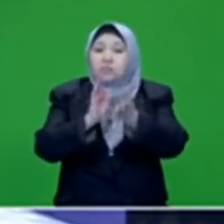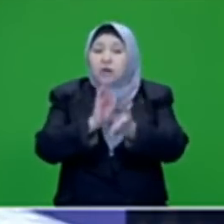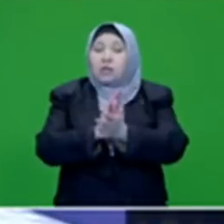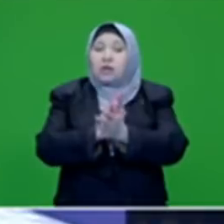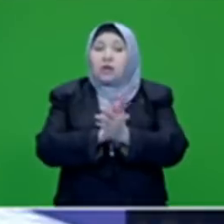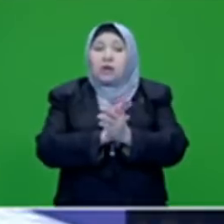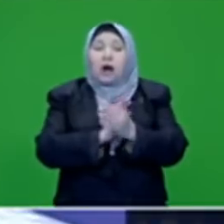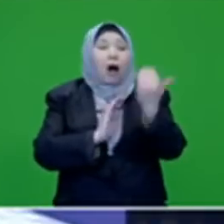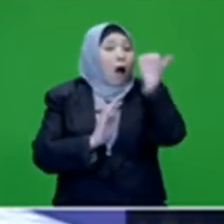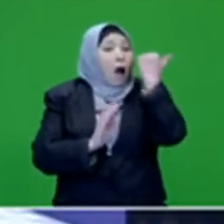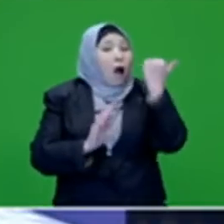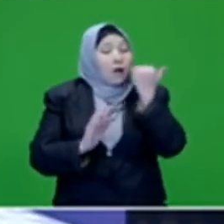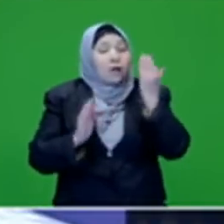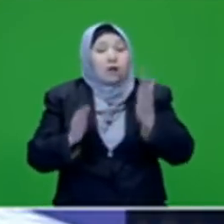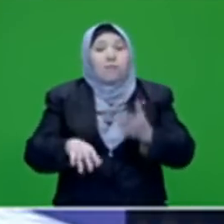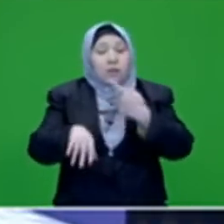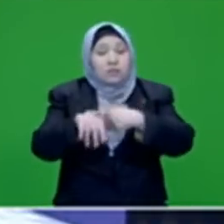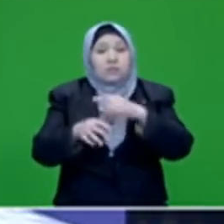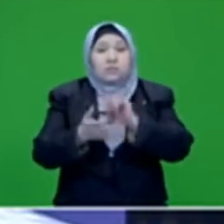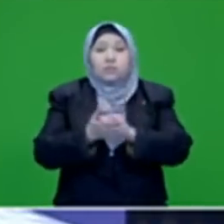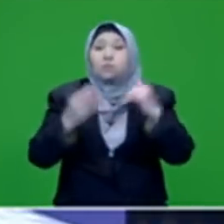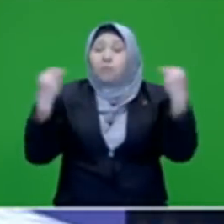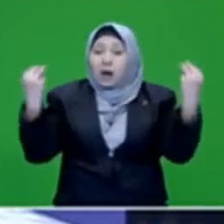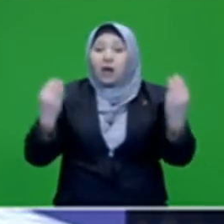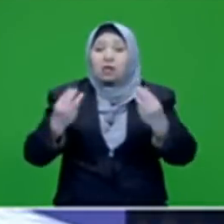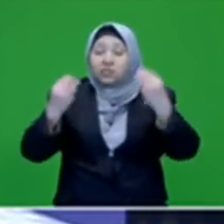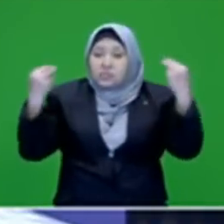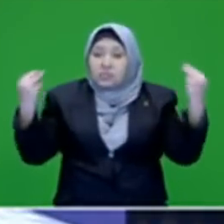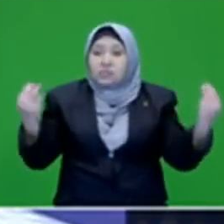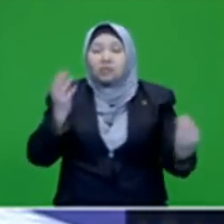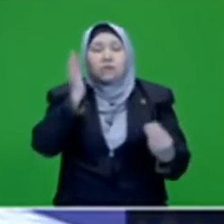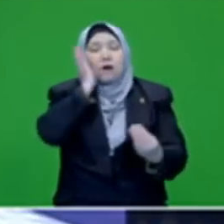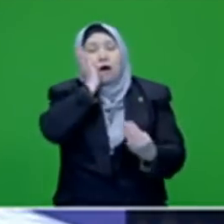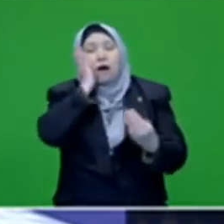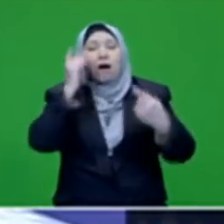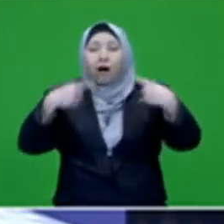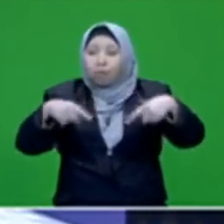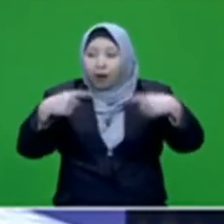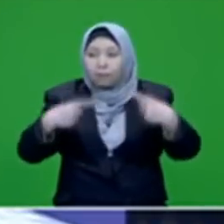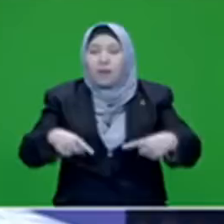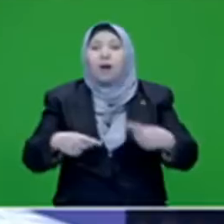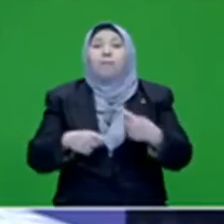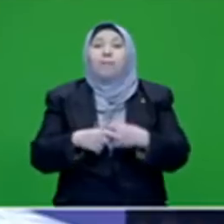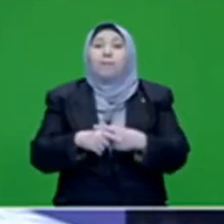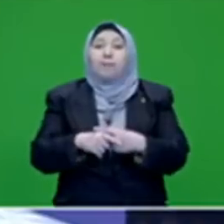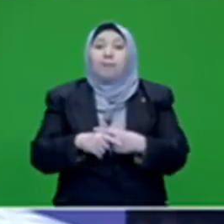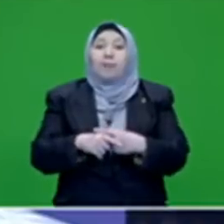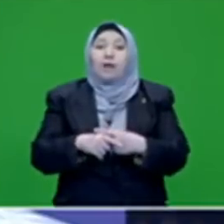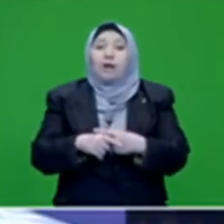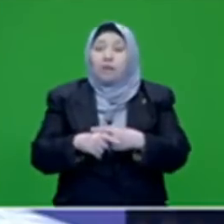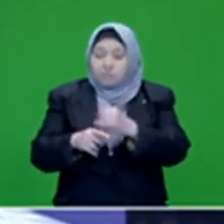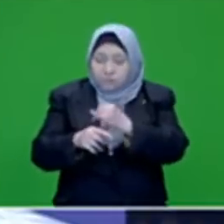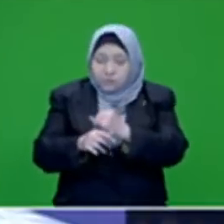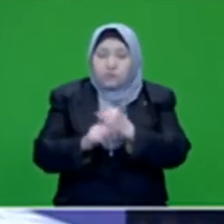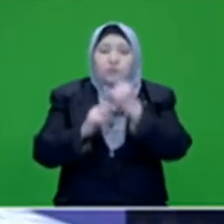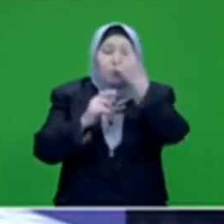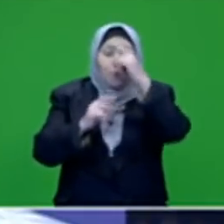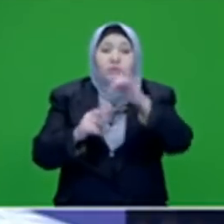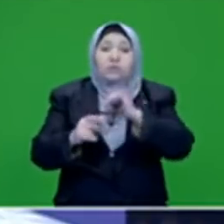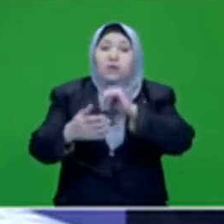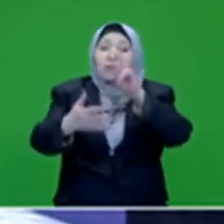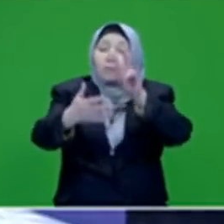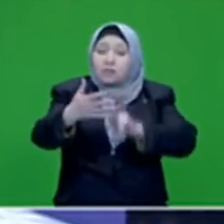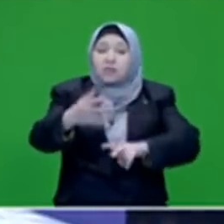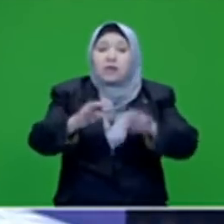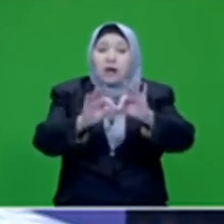juri ataupun hakim Majlis Tilawah Al-Quran JAKIM yang memiliki kebangsaan. Jadi mohon izin Prof untuk saya bacakan